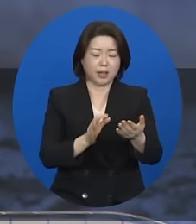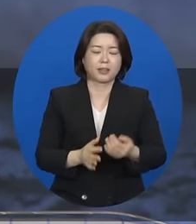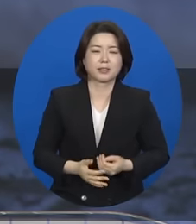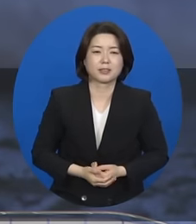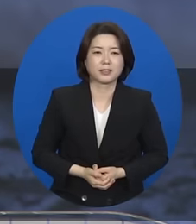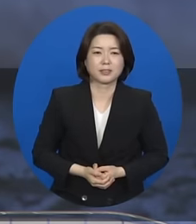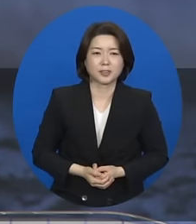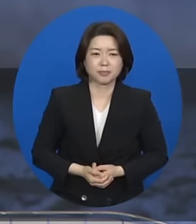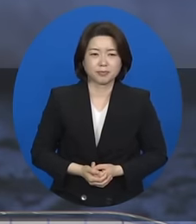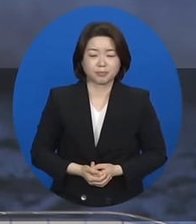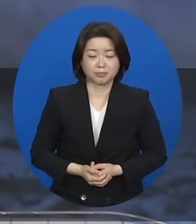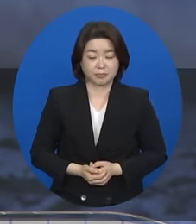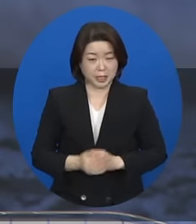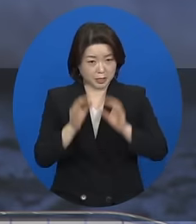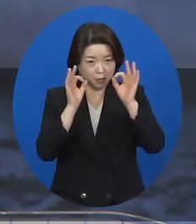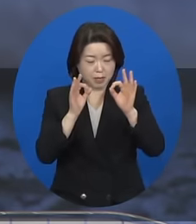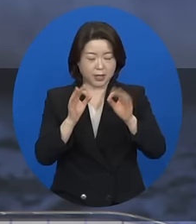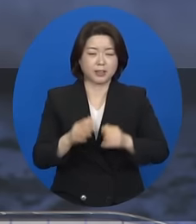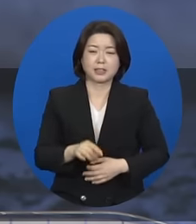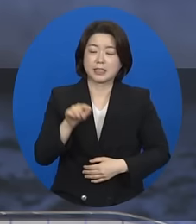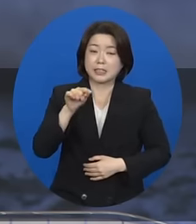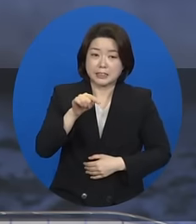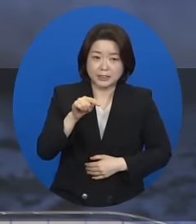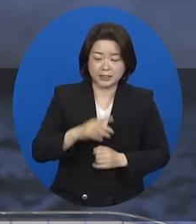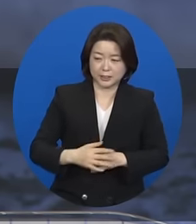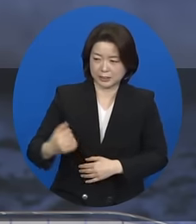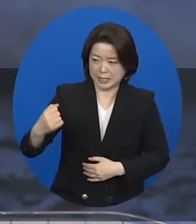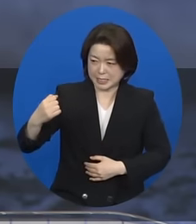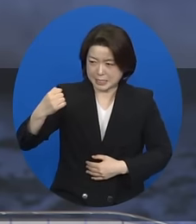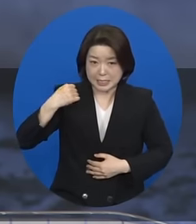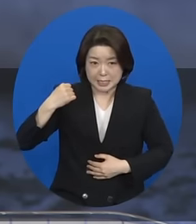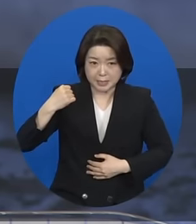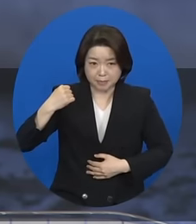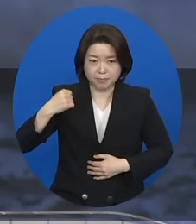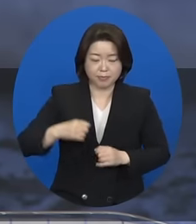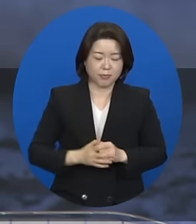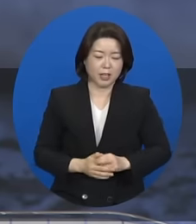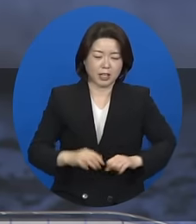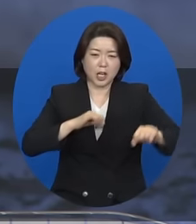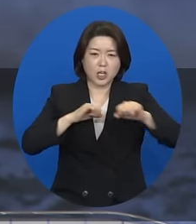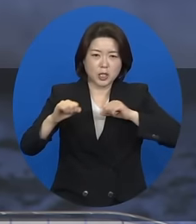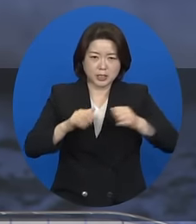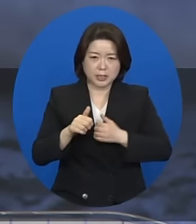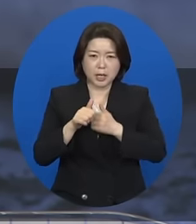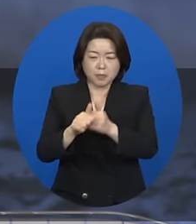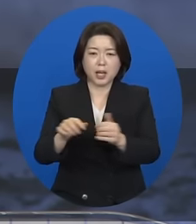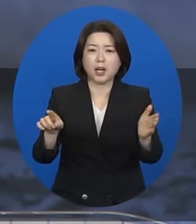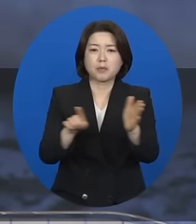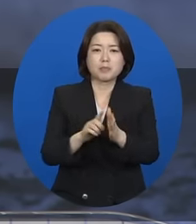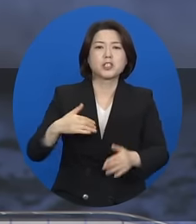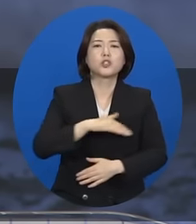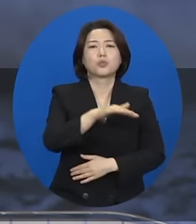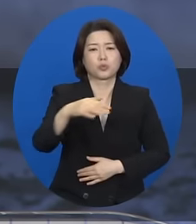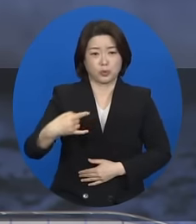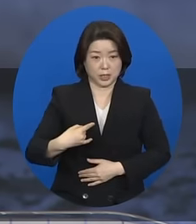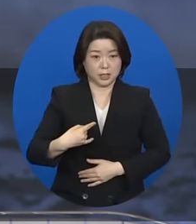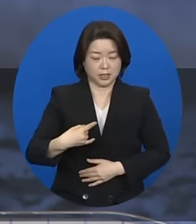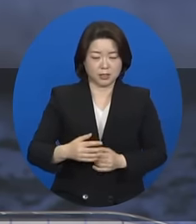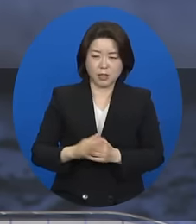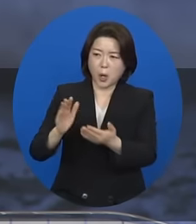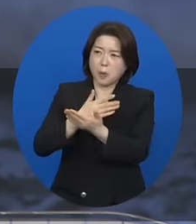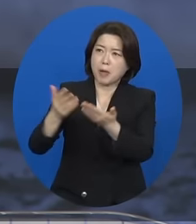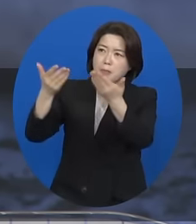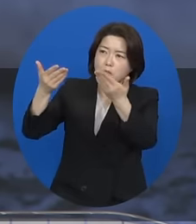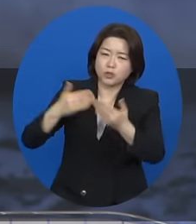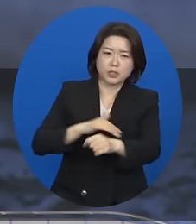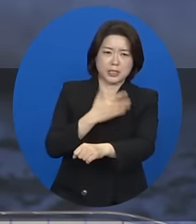자 보십시오 시작 그의 힘의 위력으로 역사하심을 따라 믿는 우리에게 베푸신